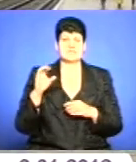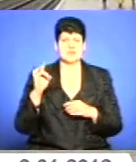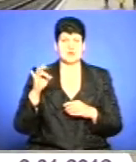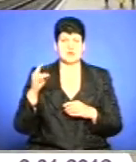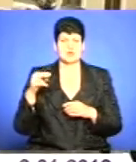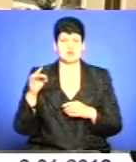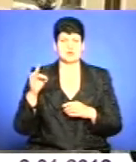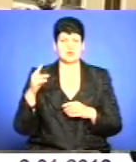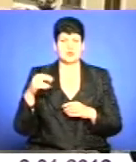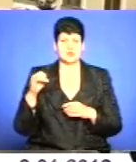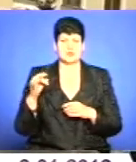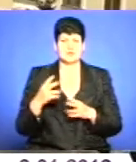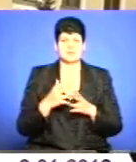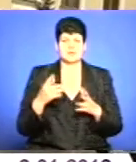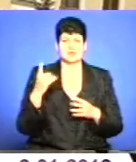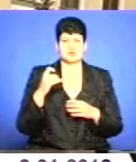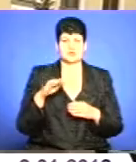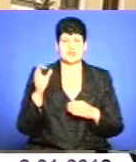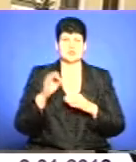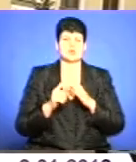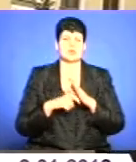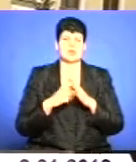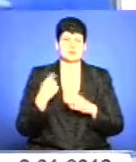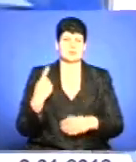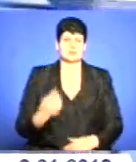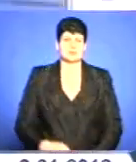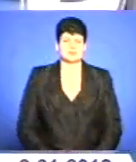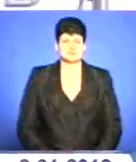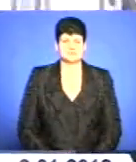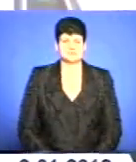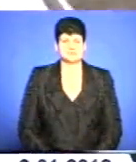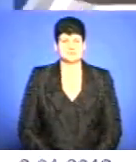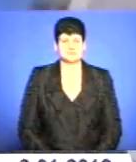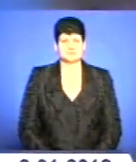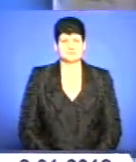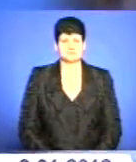Донецької області. Соломія Струс, Оксана Галіяш, Вісті ТТБ.